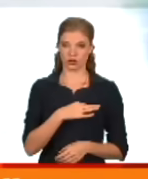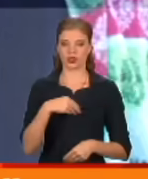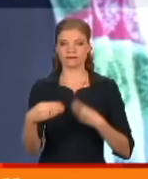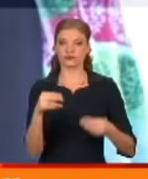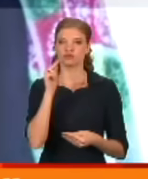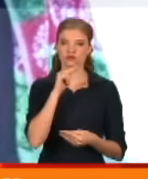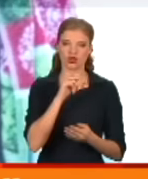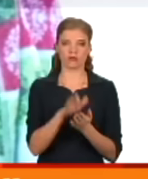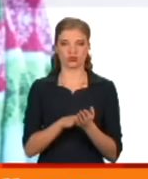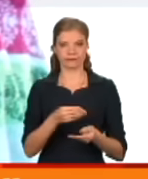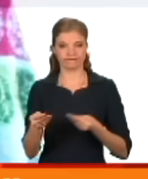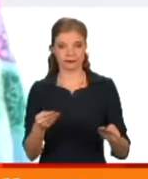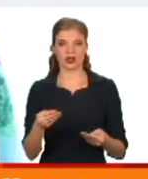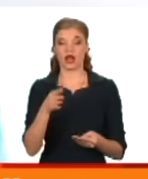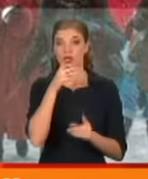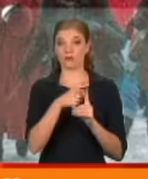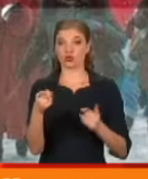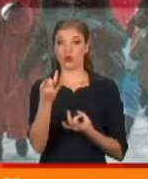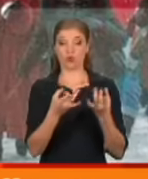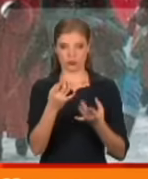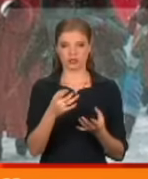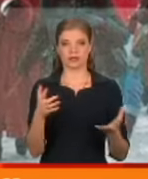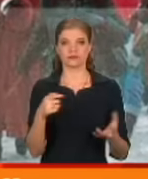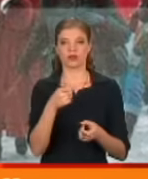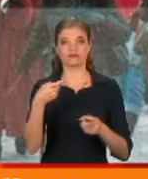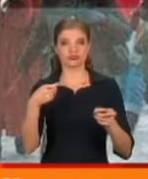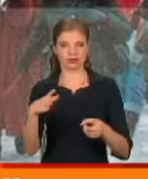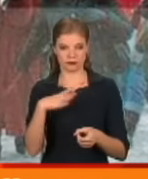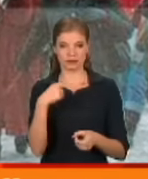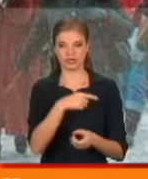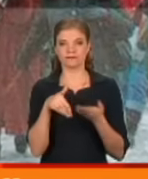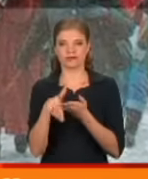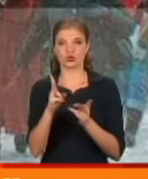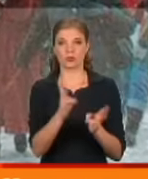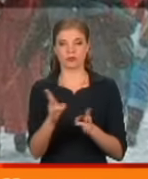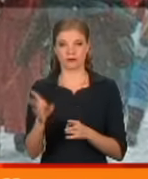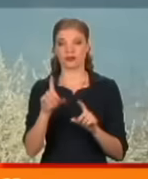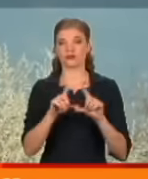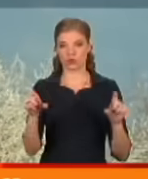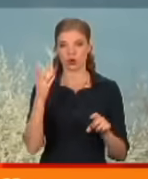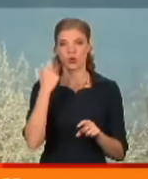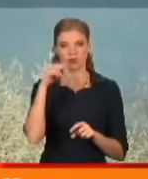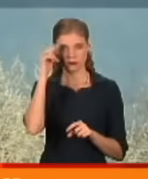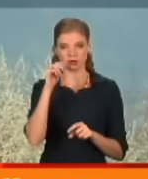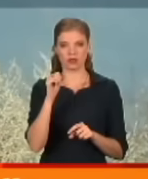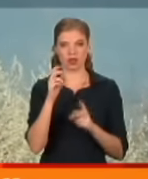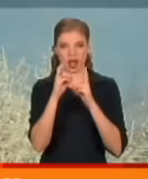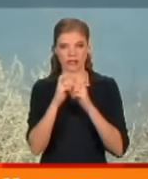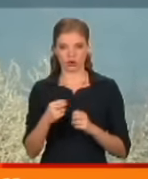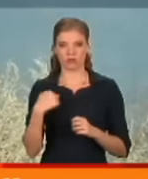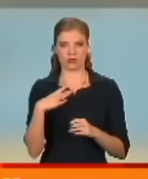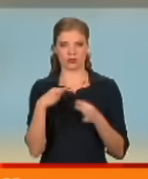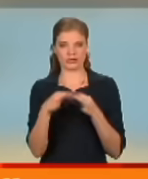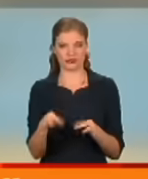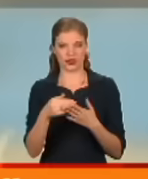розносить чай та бутерброди, а в дні розстрілів допомагає рятувати поранених. В школі на уроках анатомії я була звільнена від